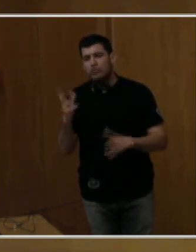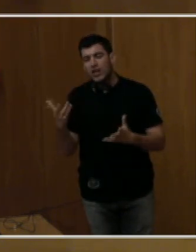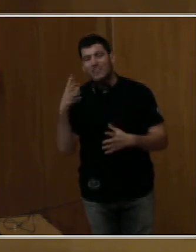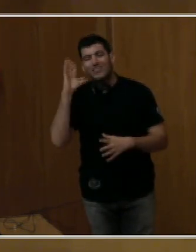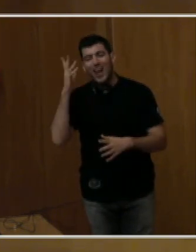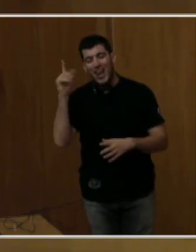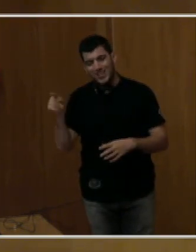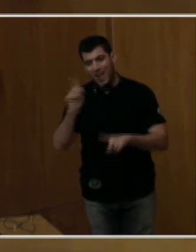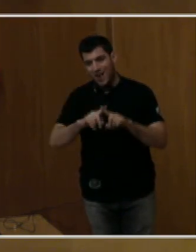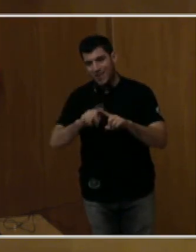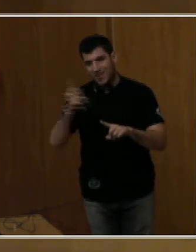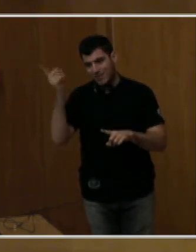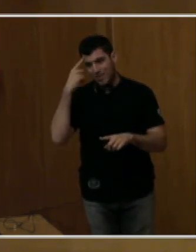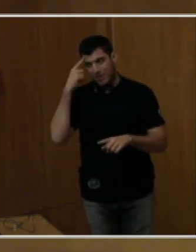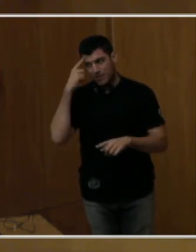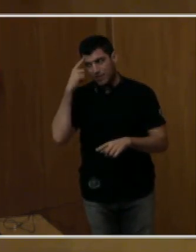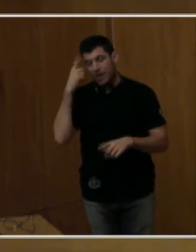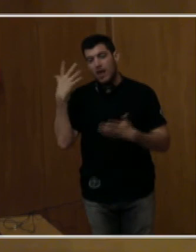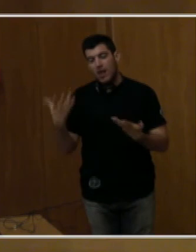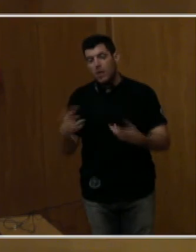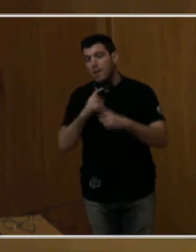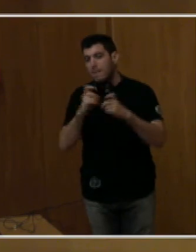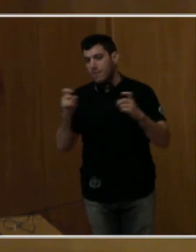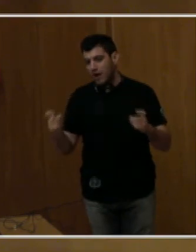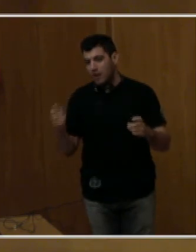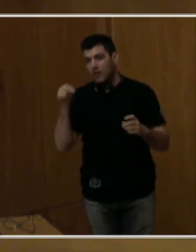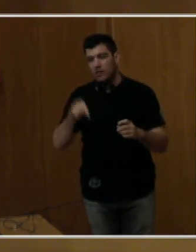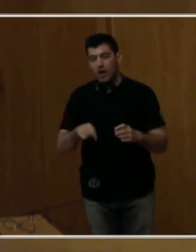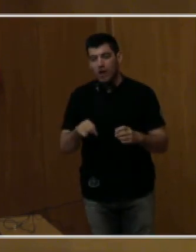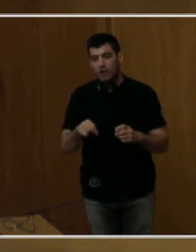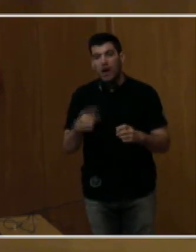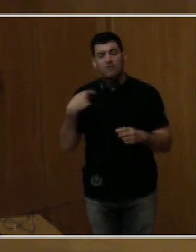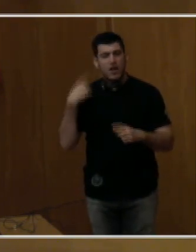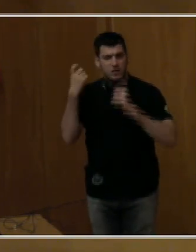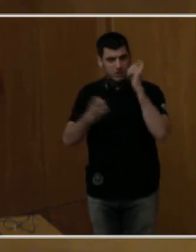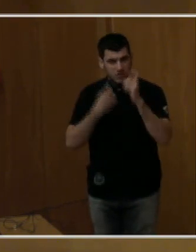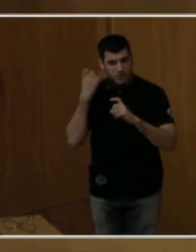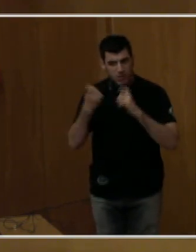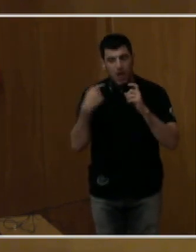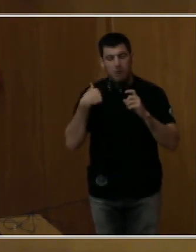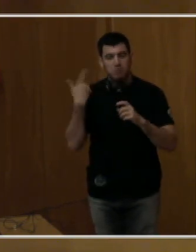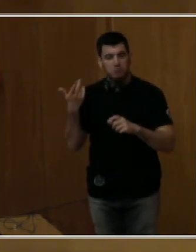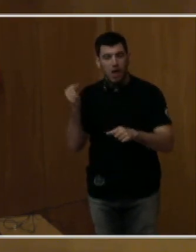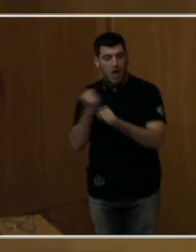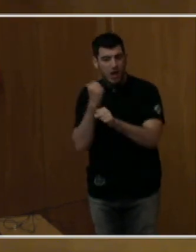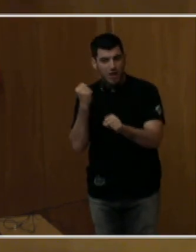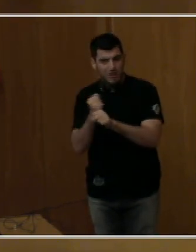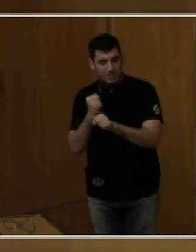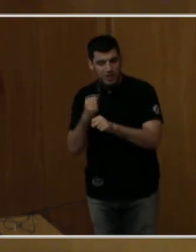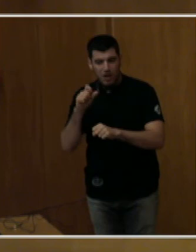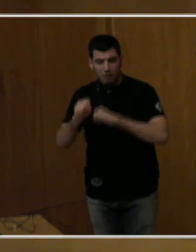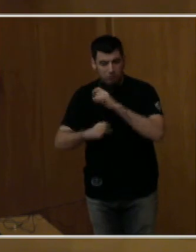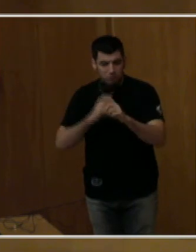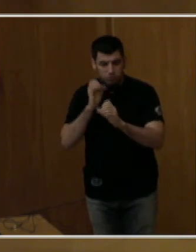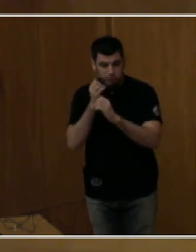ελληνικές ιδέες. Δηλαδή είναι πράγματα τα οποία έχουμε σκεφτεί, τα έχουμε τρέξει στα εργαστήρια ή τα τρέχουμε σε συνεργασία